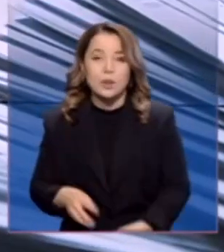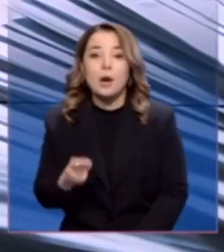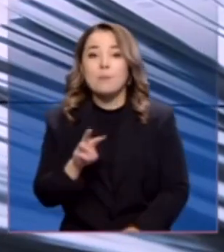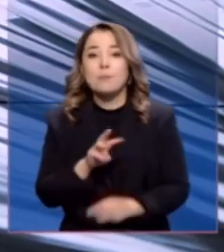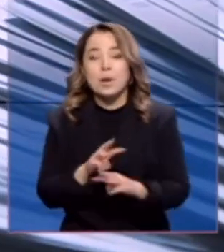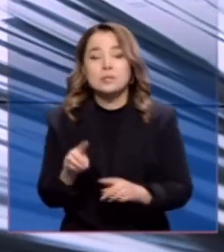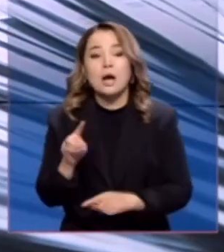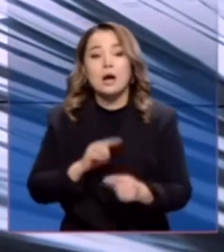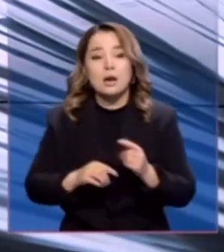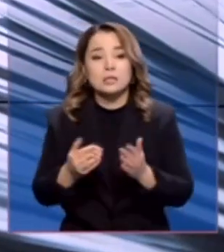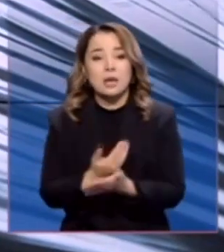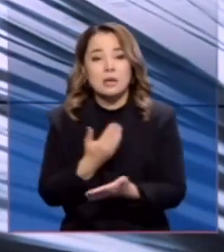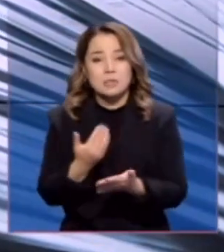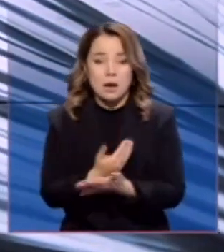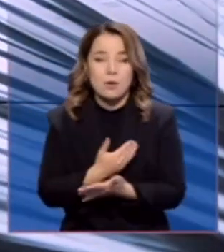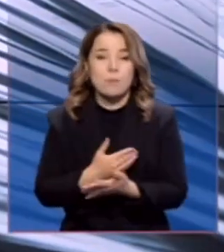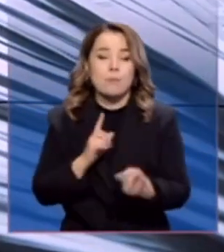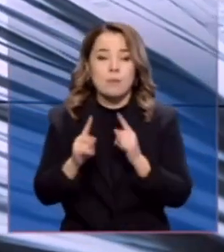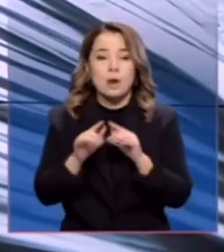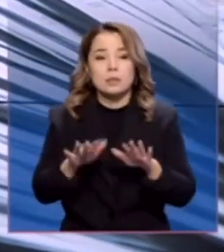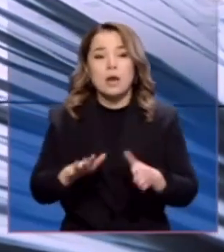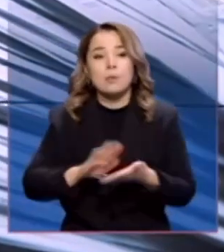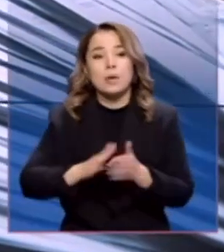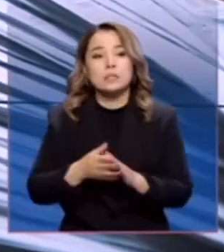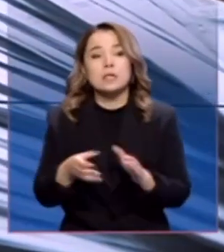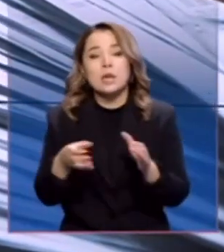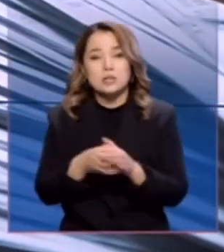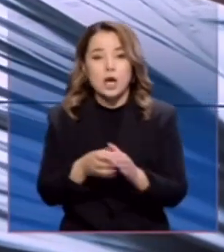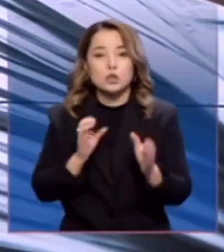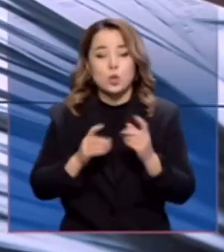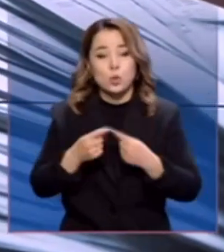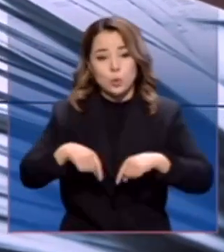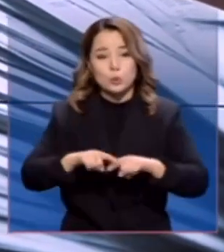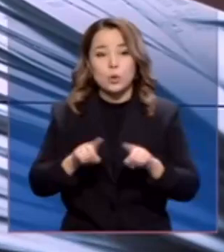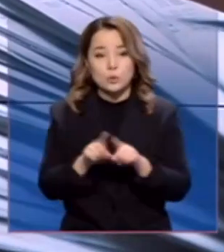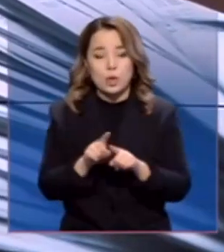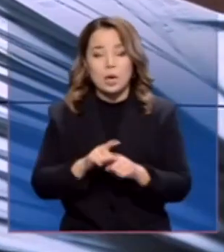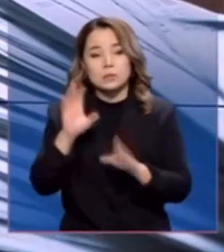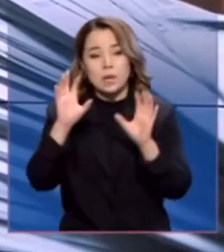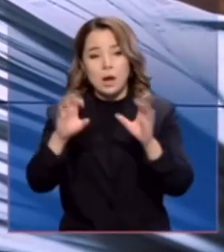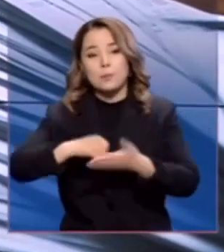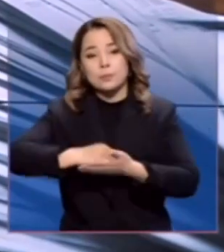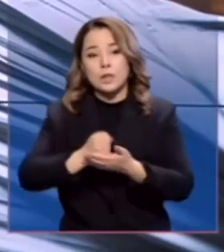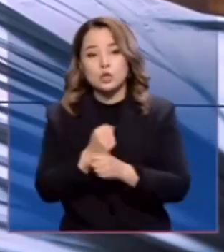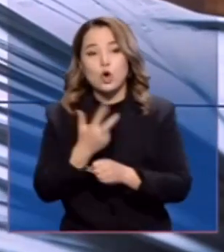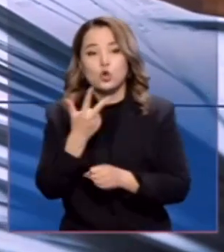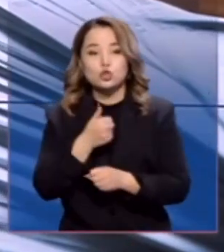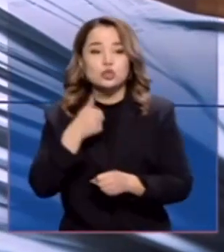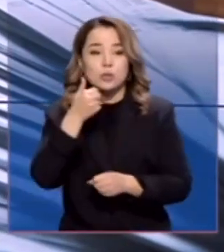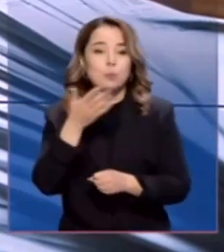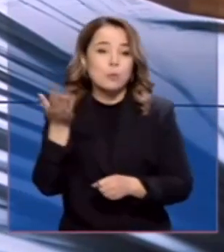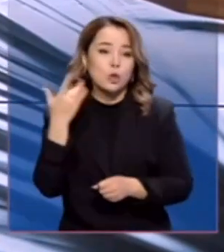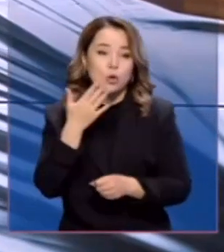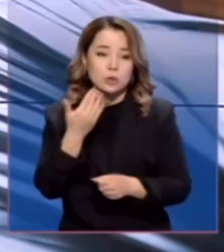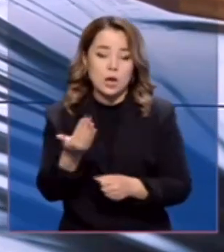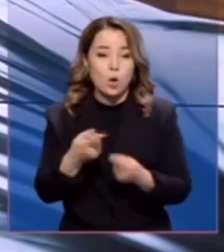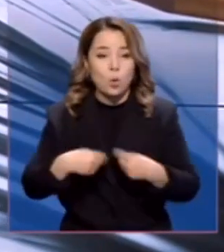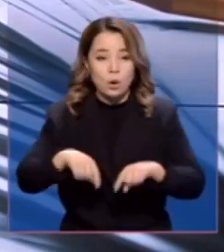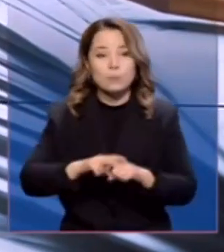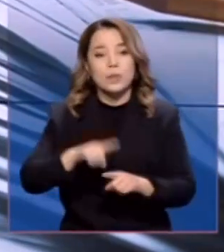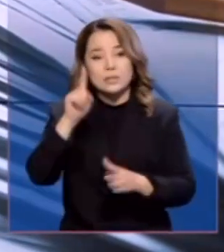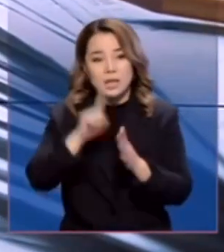мәжіліске қайта оралайық. Парламенттік оппозиция институтын заңнамалық тұрғыдан бекітуді Қасым Жомарт Тоқаев 3 жыл бұрын ұлттық қоғамдық